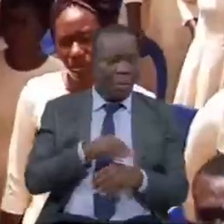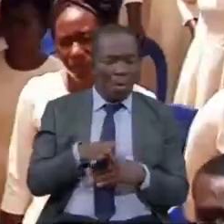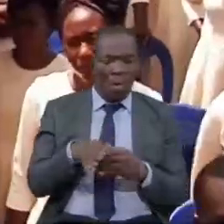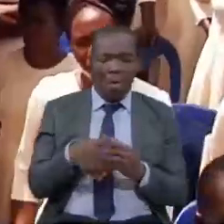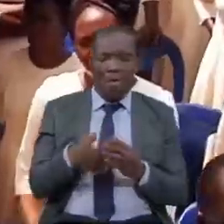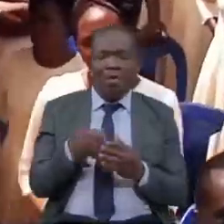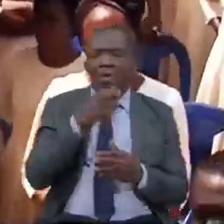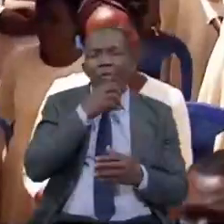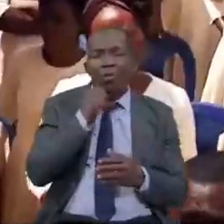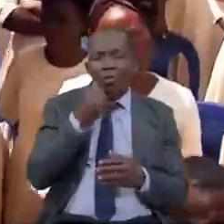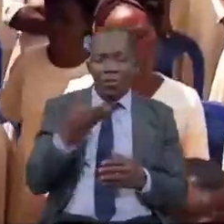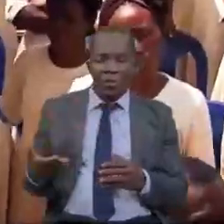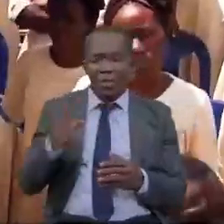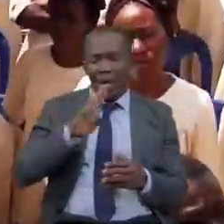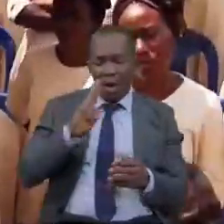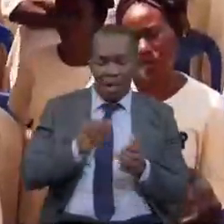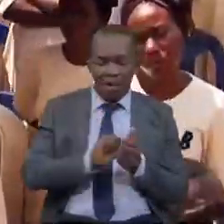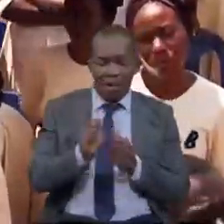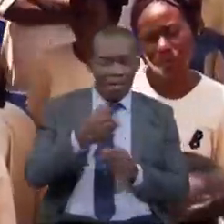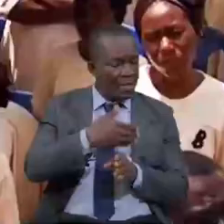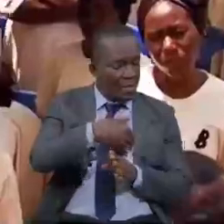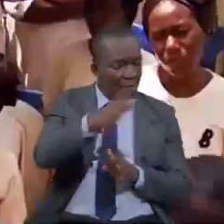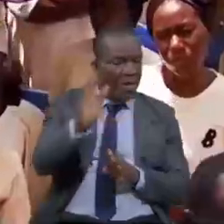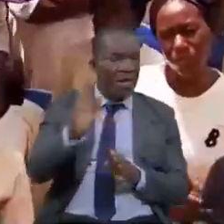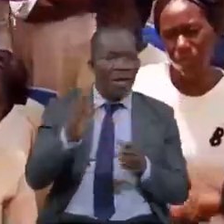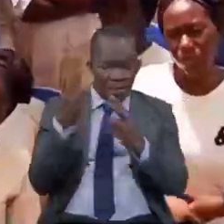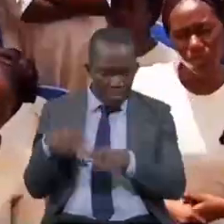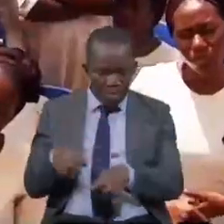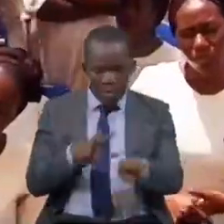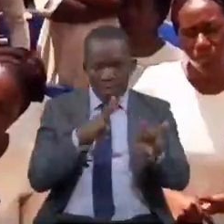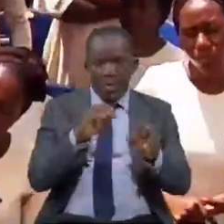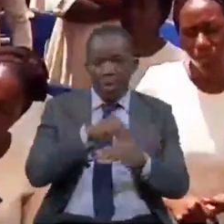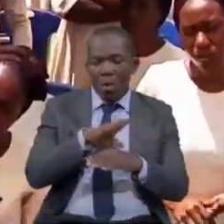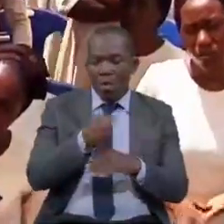passées. Et voici, toutes choses sont devenues nouvelles.